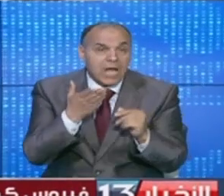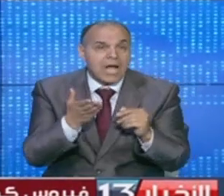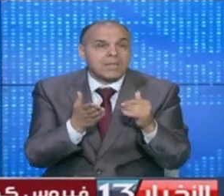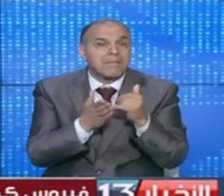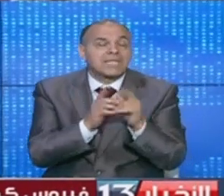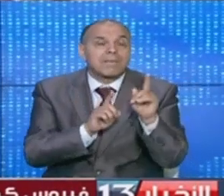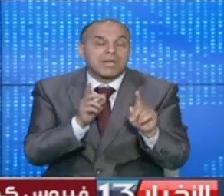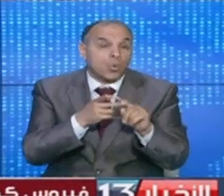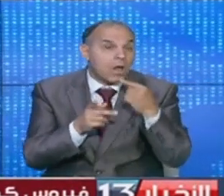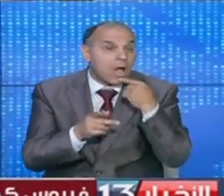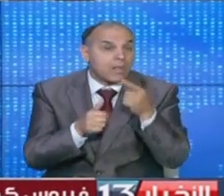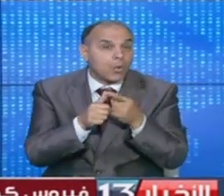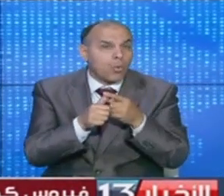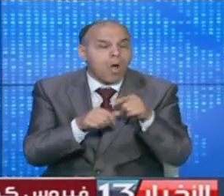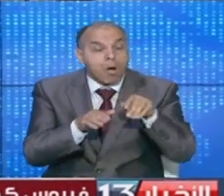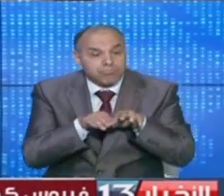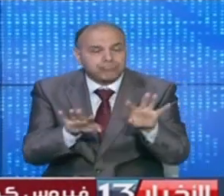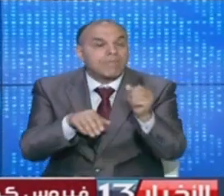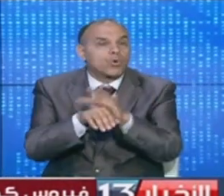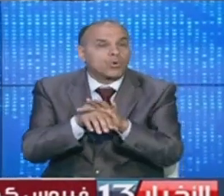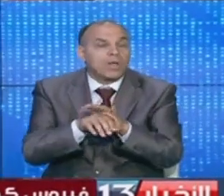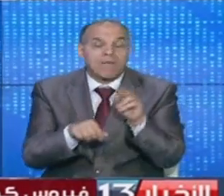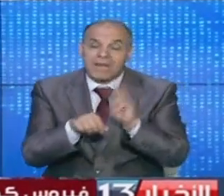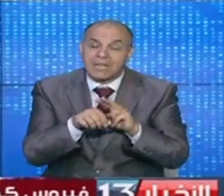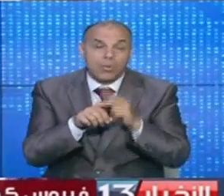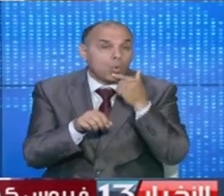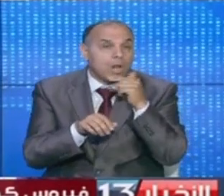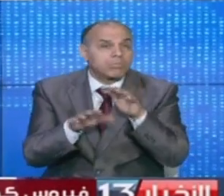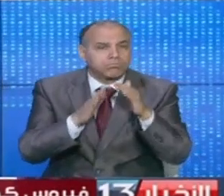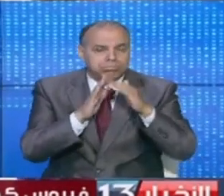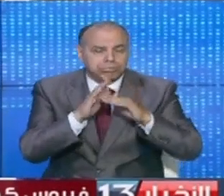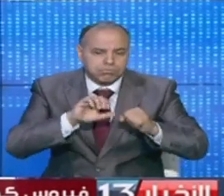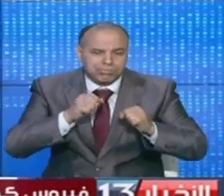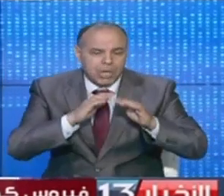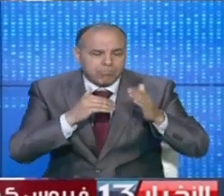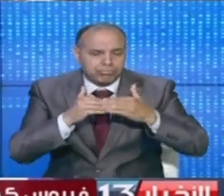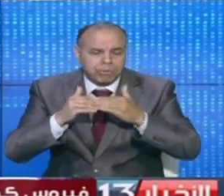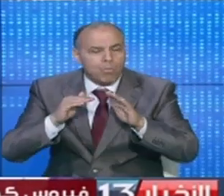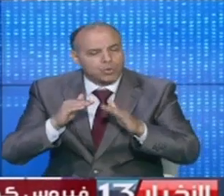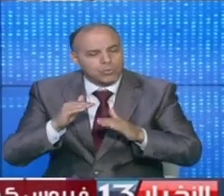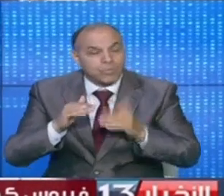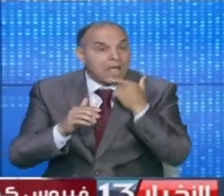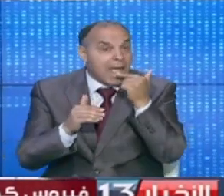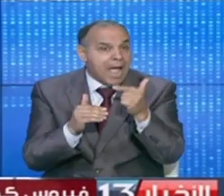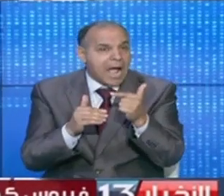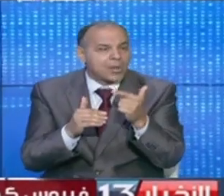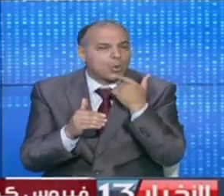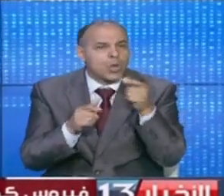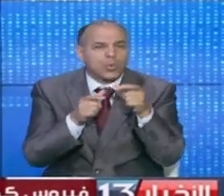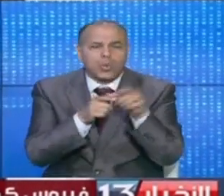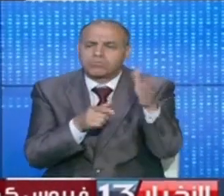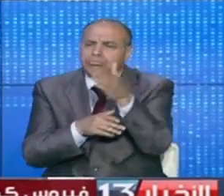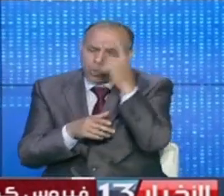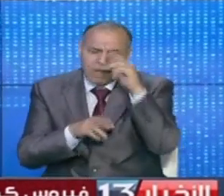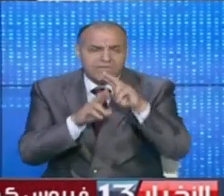ميلانو تعتبر قنبله موقوته فان السلطات اقدمت على تخفيف اجراءات الغلق توجه اعتمدته دول عده